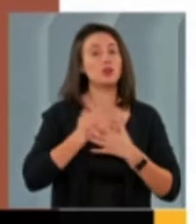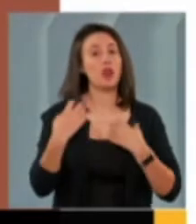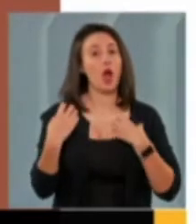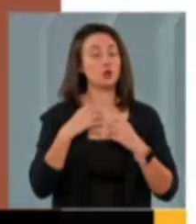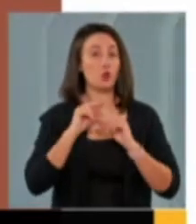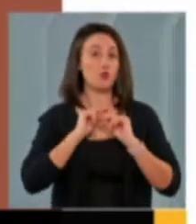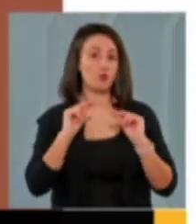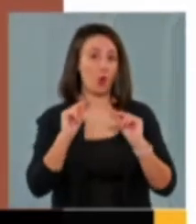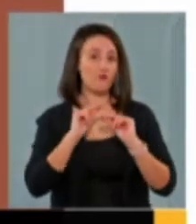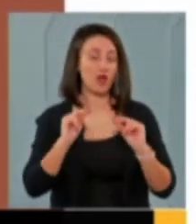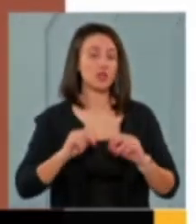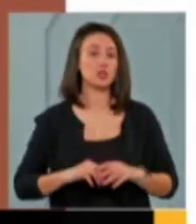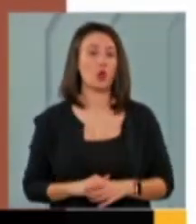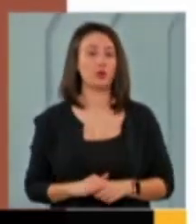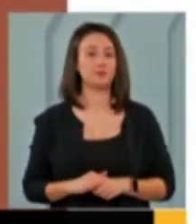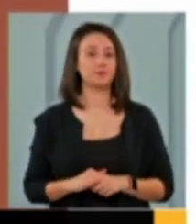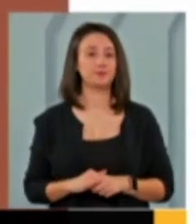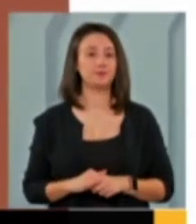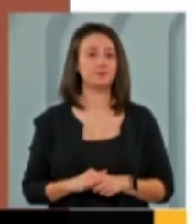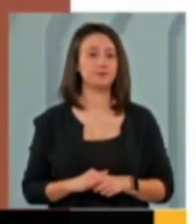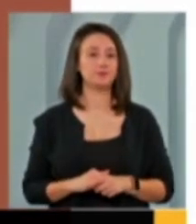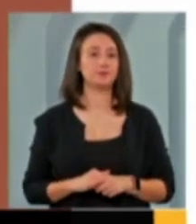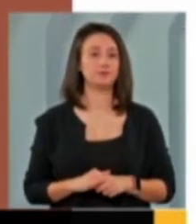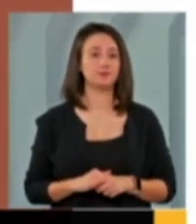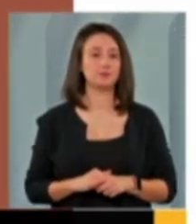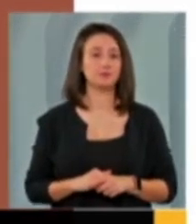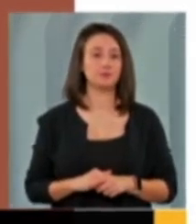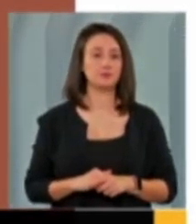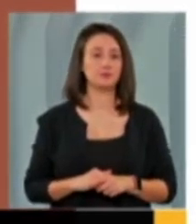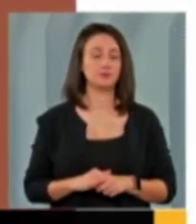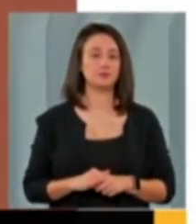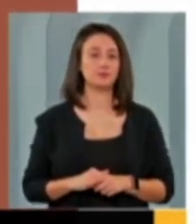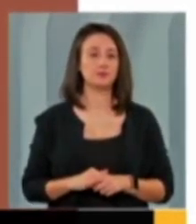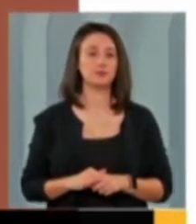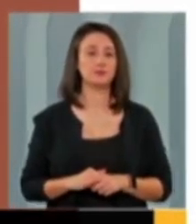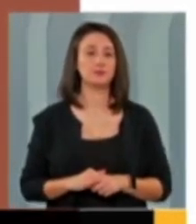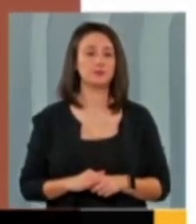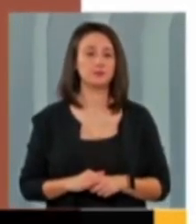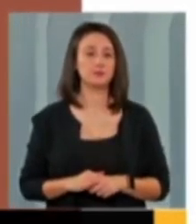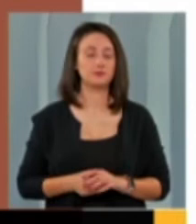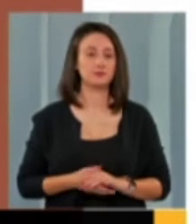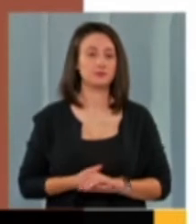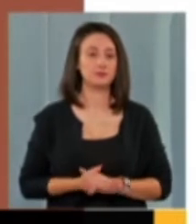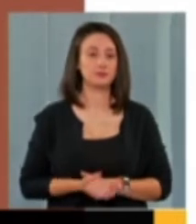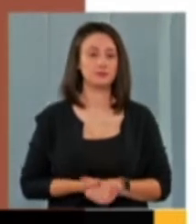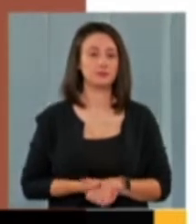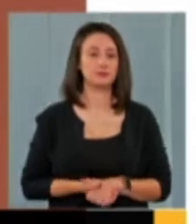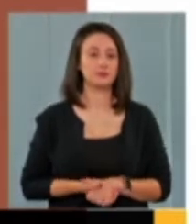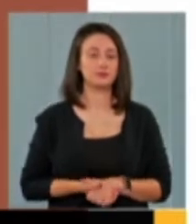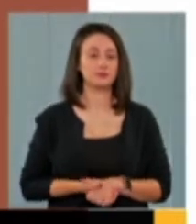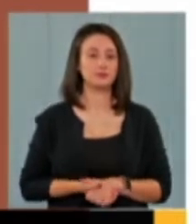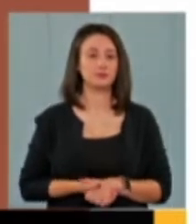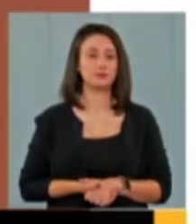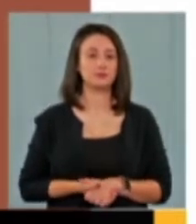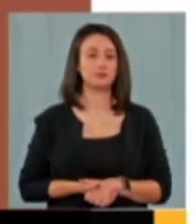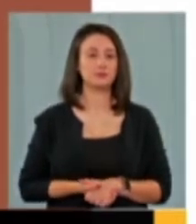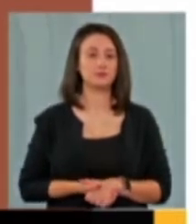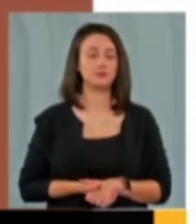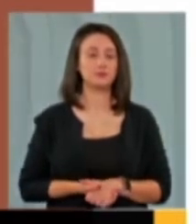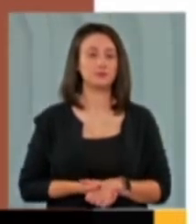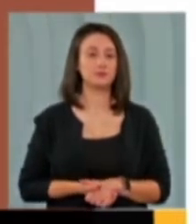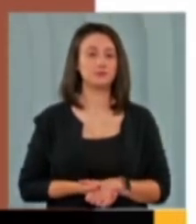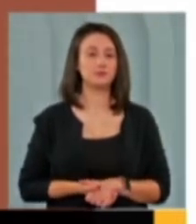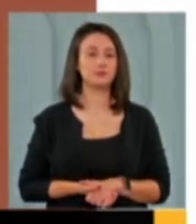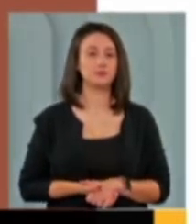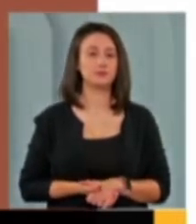și profesorul Remus Mărgineanu, societar de onoare al Naționalului Craiovean. Domnului Mărgineanu îi datorăm înființarea Școlii de Teatru din